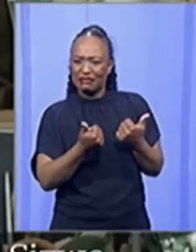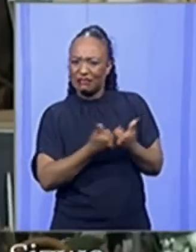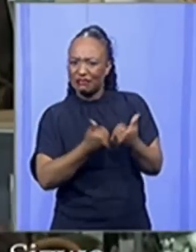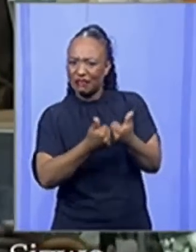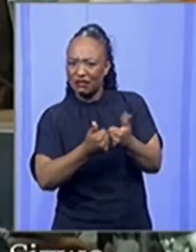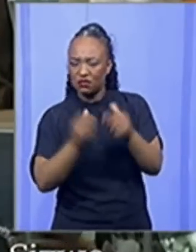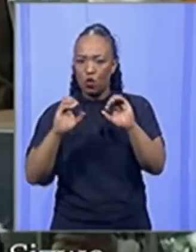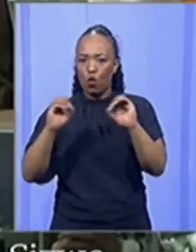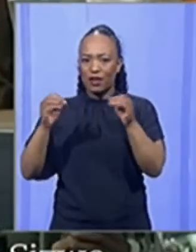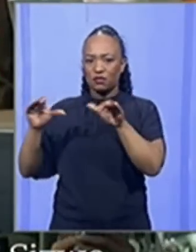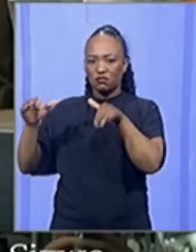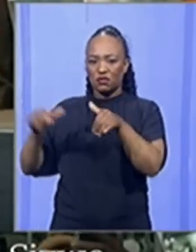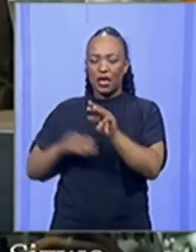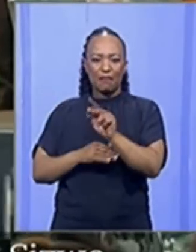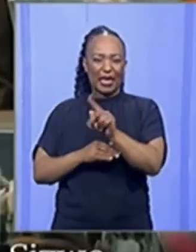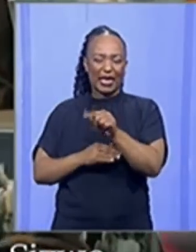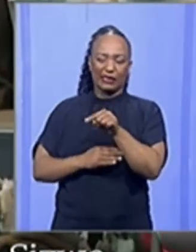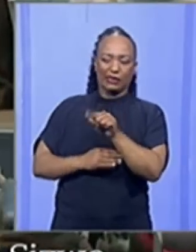Umkhonto weSizwe.